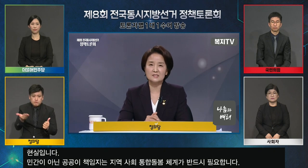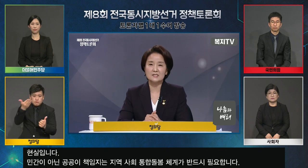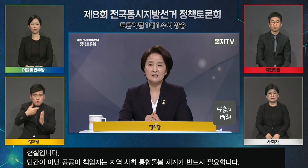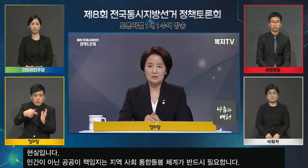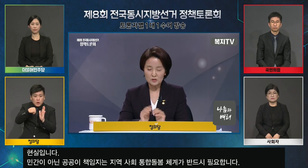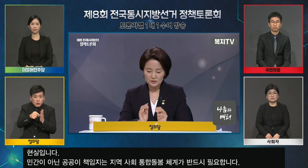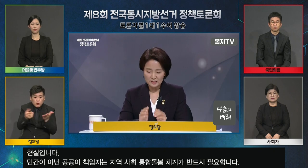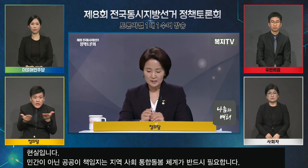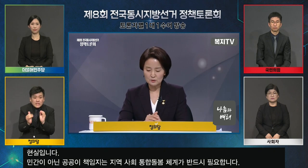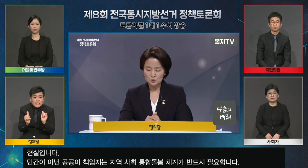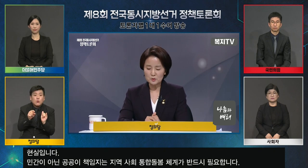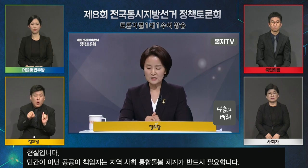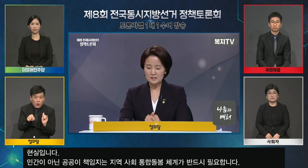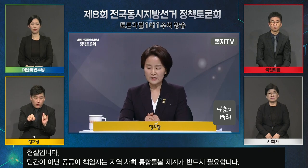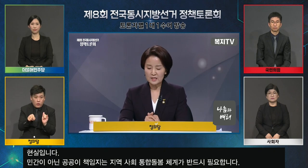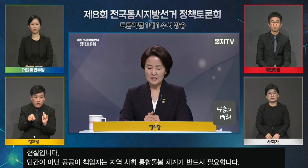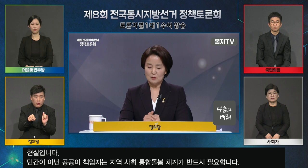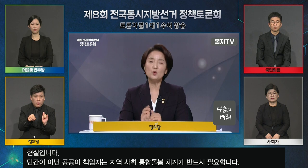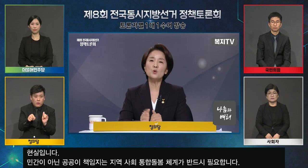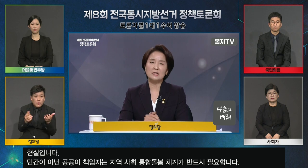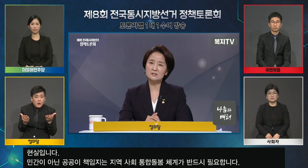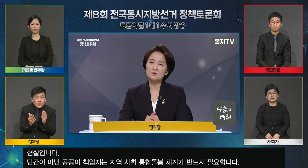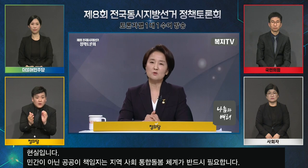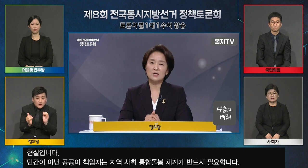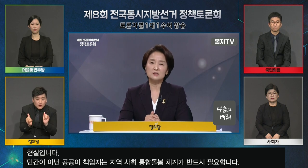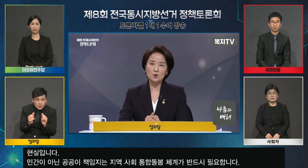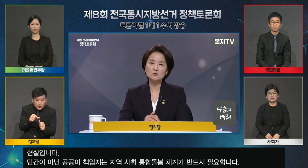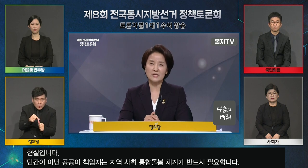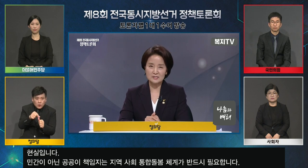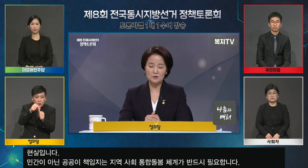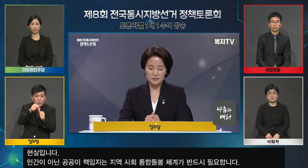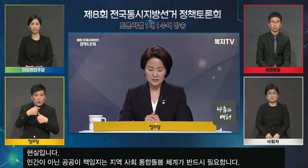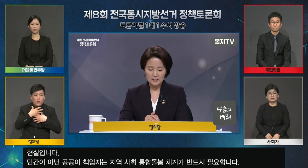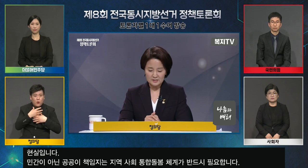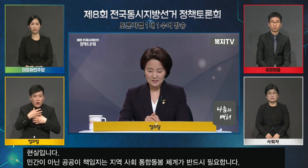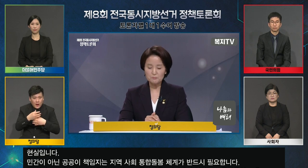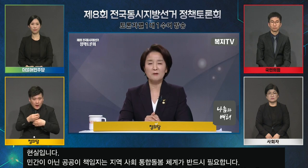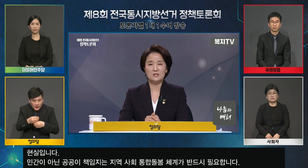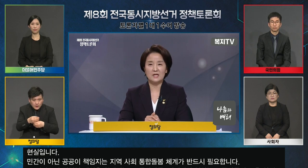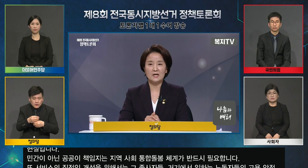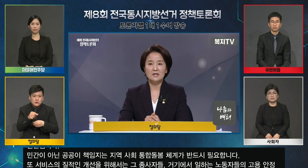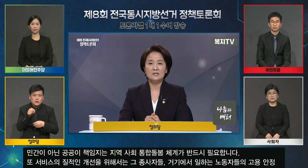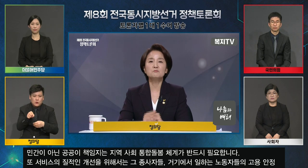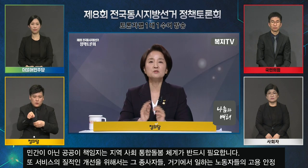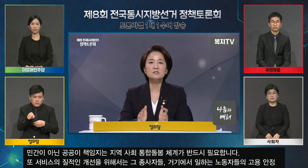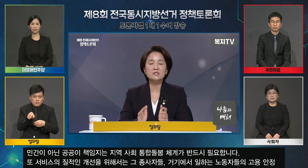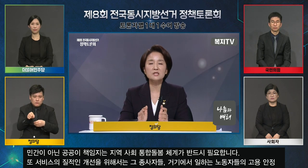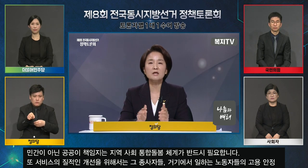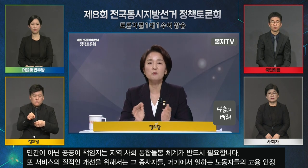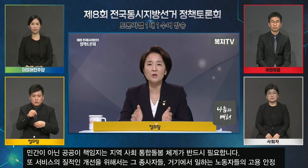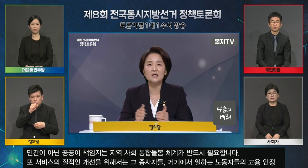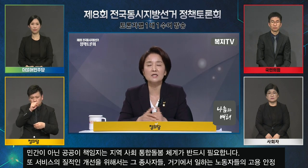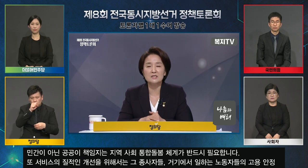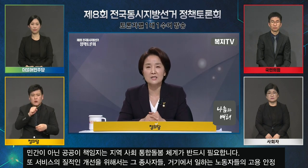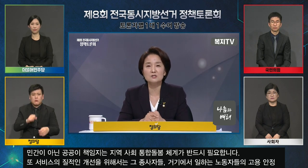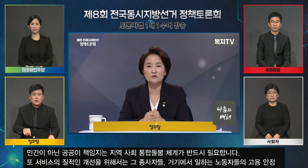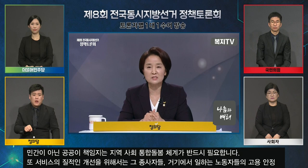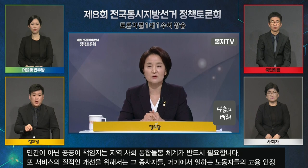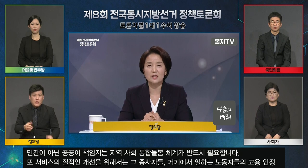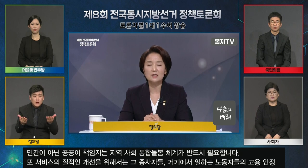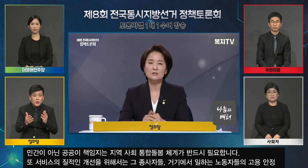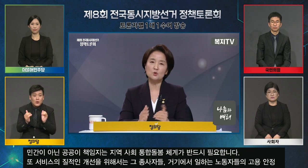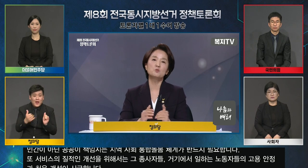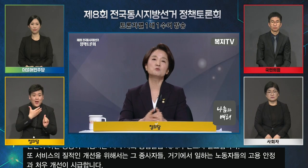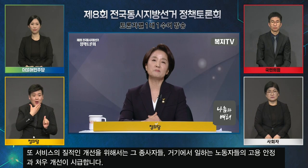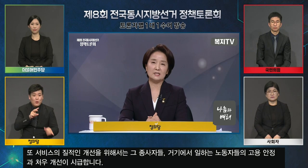종사자들, 거기서 일하는 노동자들의 고용 안정과 처우 개선이 시급합니다. 이분들이 행복하게 일할